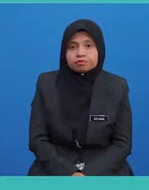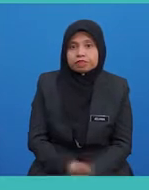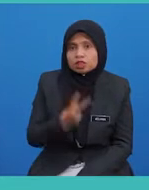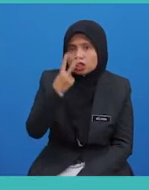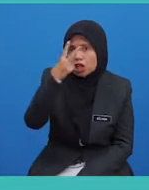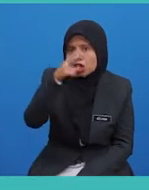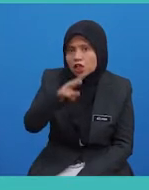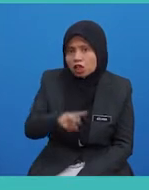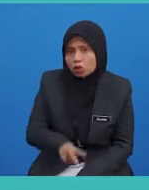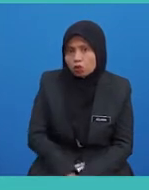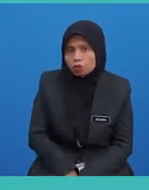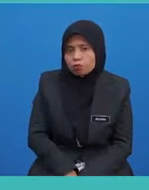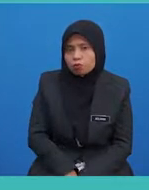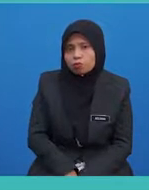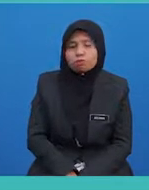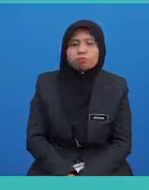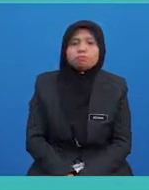Perhatikan perenggan ini.